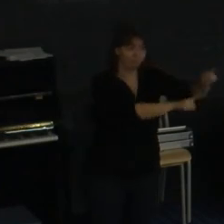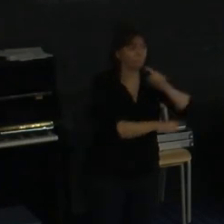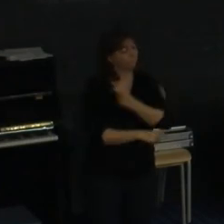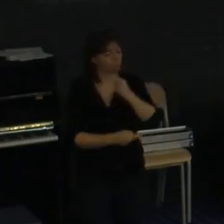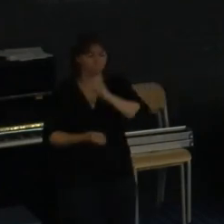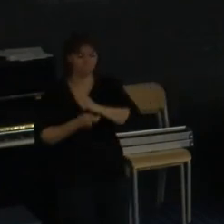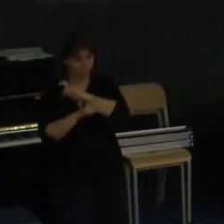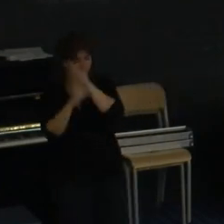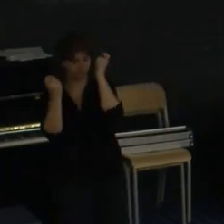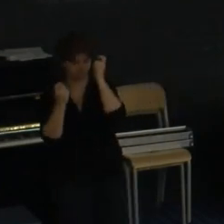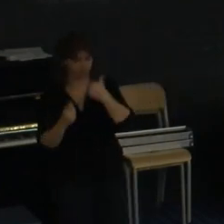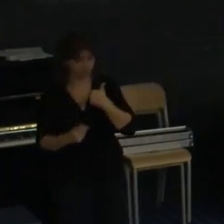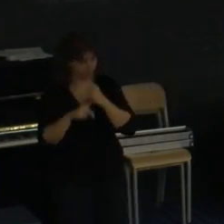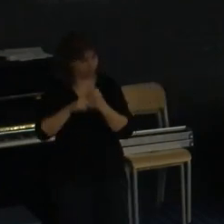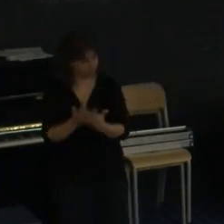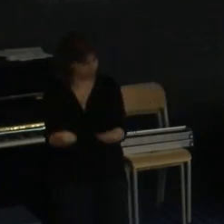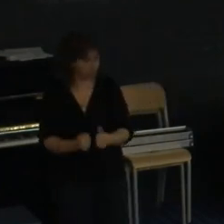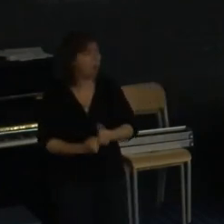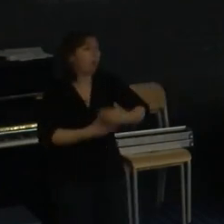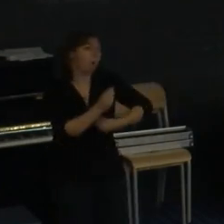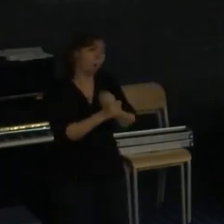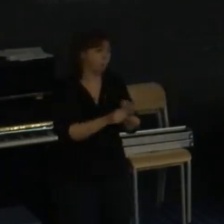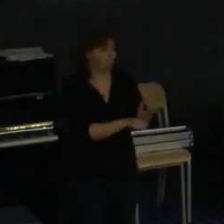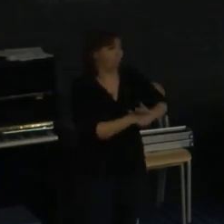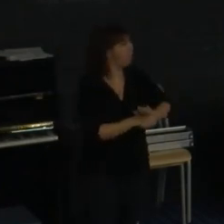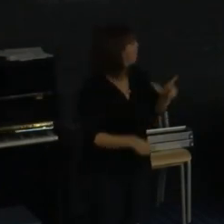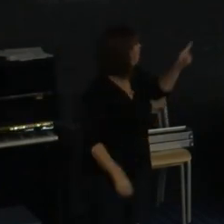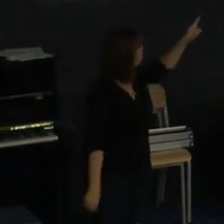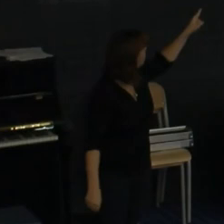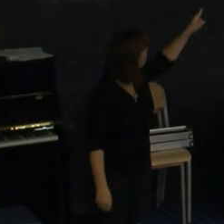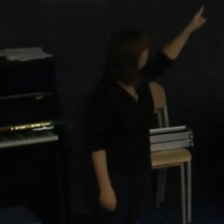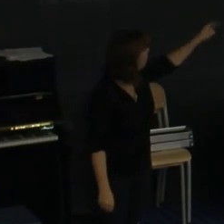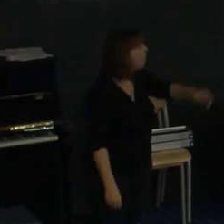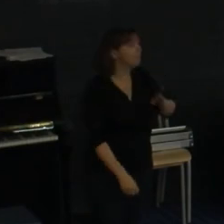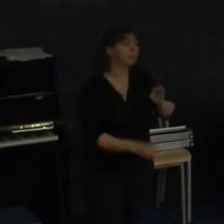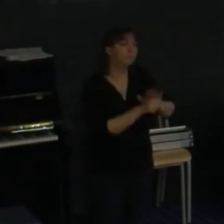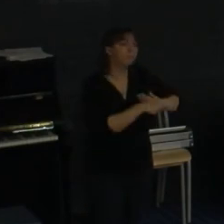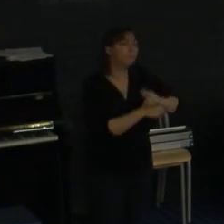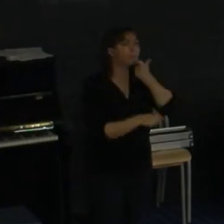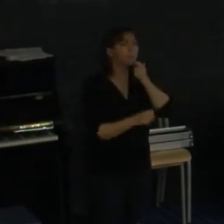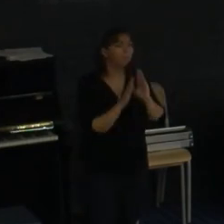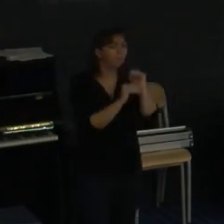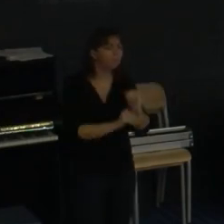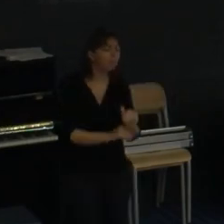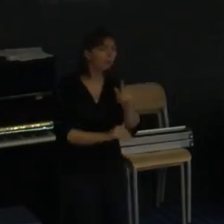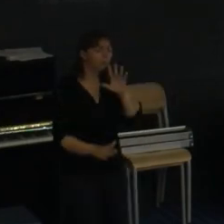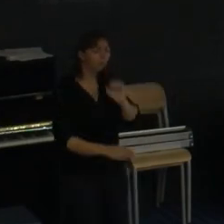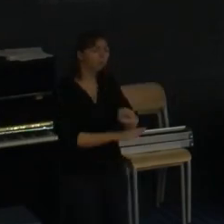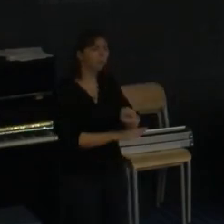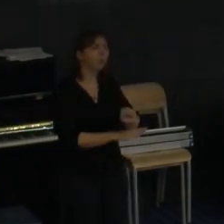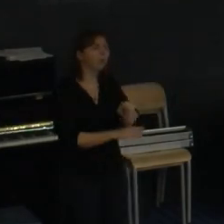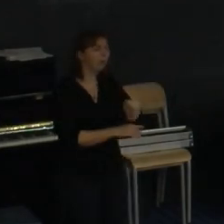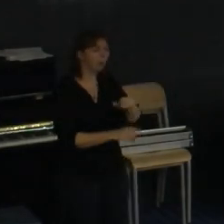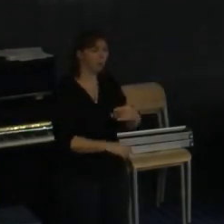c'est ce qui m'intéresse. Je peux aussi avoir le traceback full, complet. Ici, on a des identifiants de frames. Ces frames-là, ben, on va pouvoir les utiliser pour